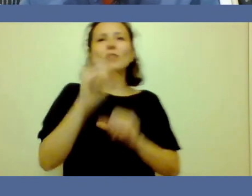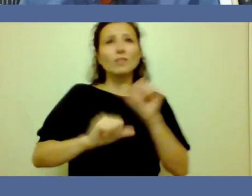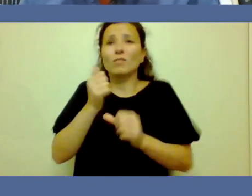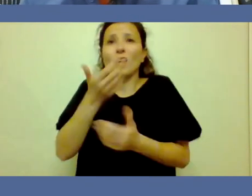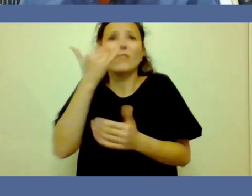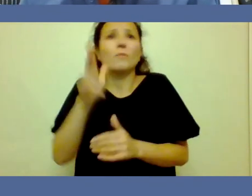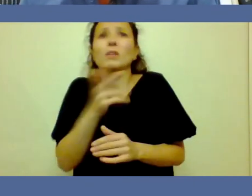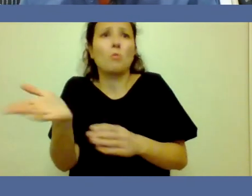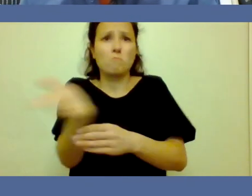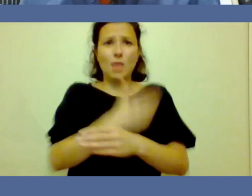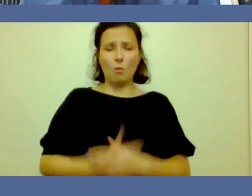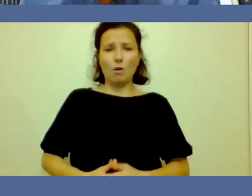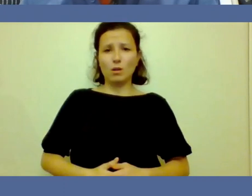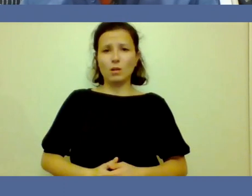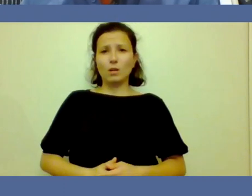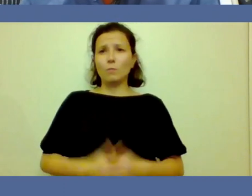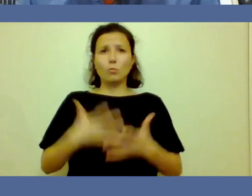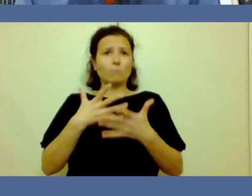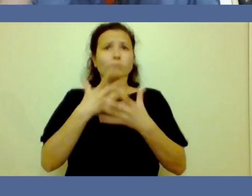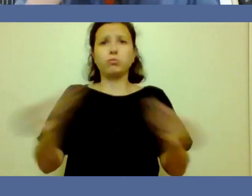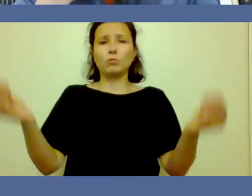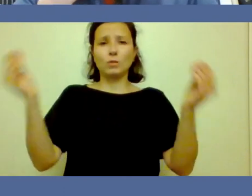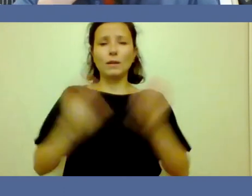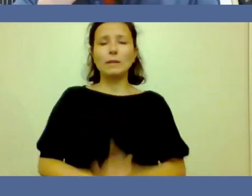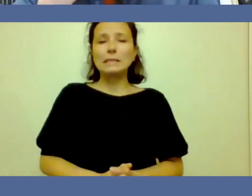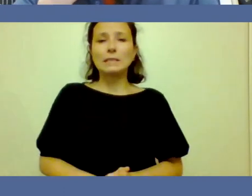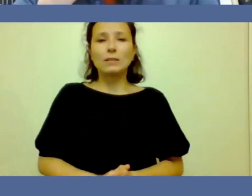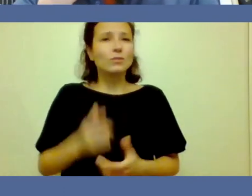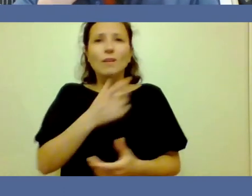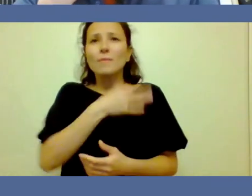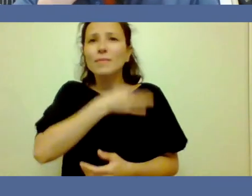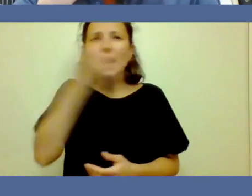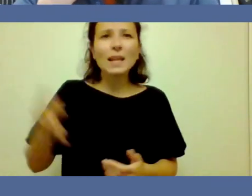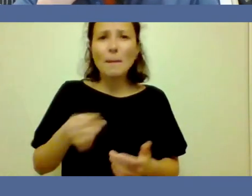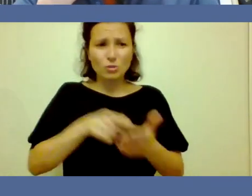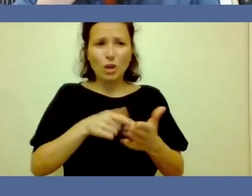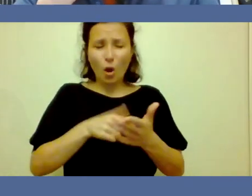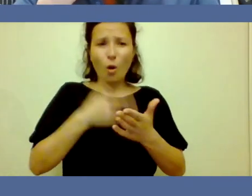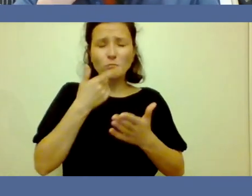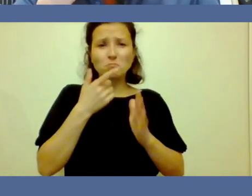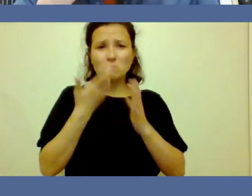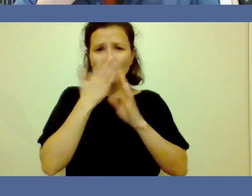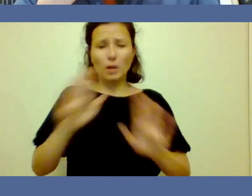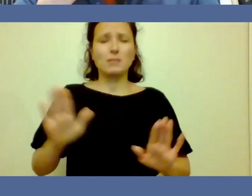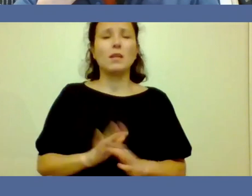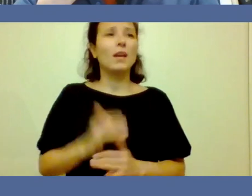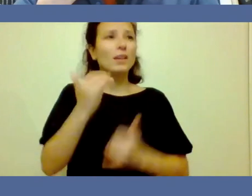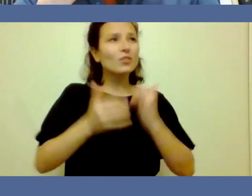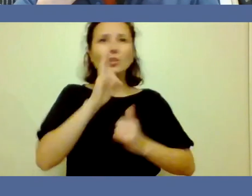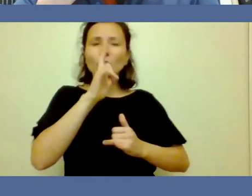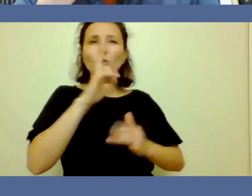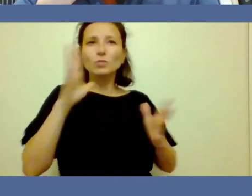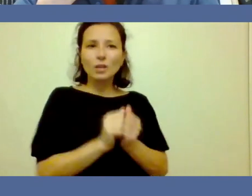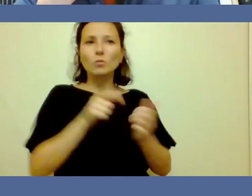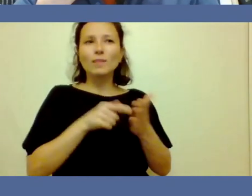minęło. Rozumie pan, to jest chyba, myślę, że najlepszy wyznacznik. Jeżeli człowiek znajduje taki rodzaj działalności, to uważam,